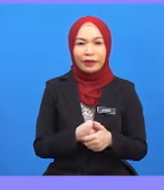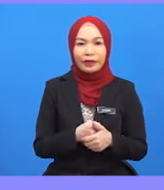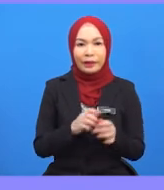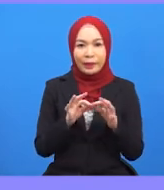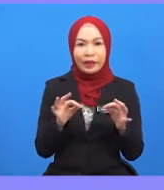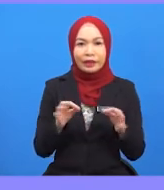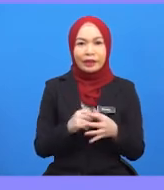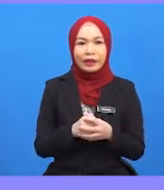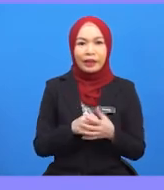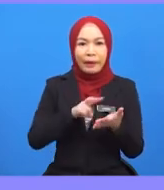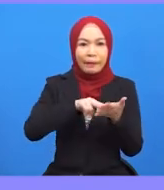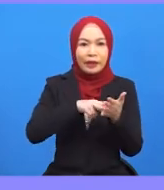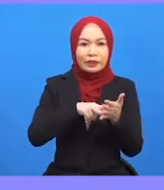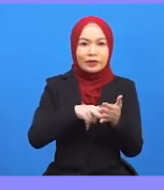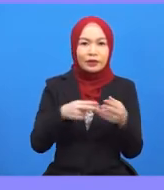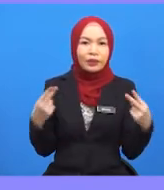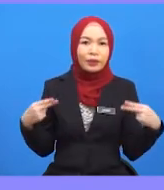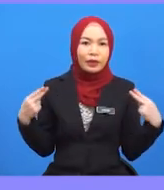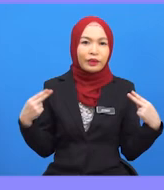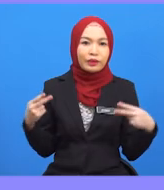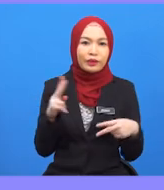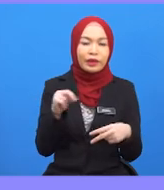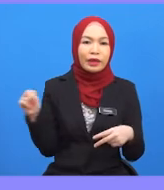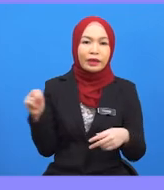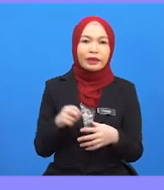Menyatakan maksud penetralan.